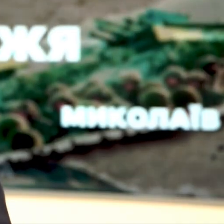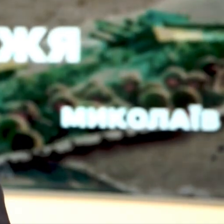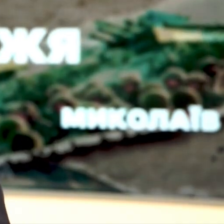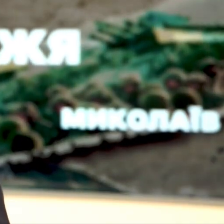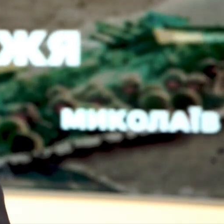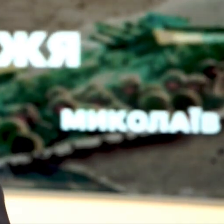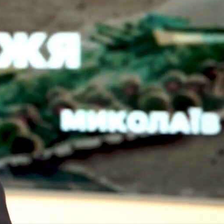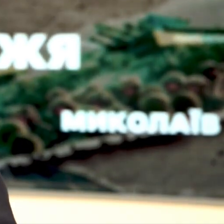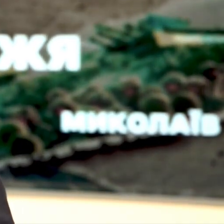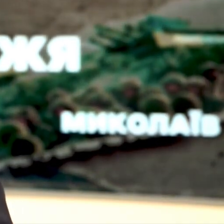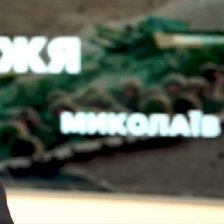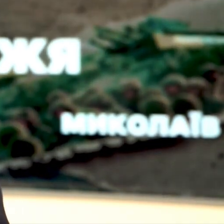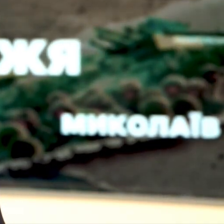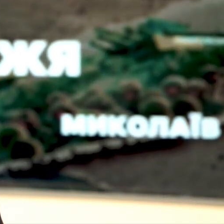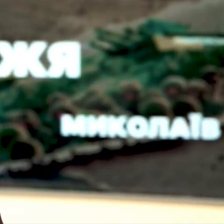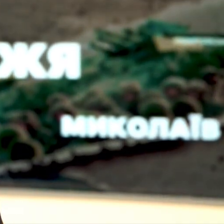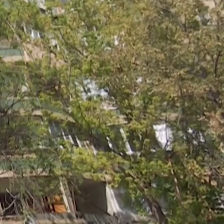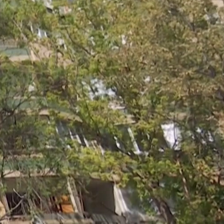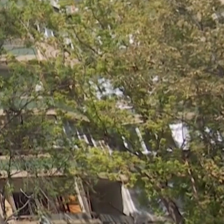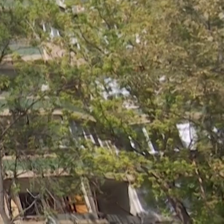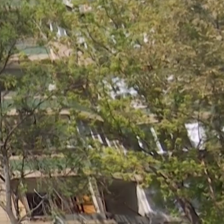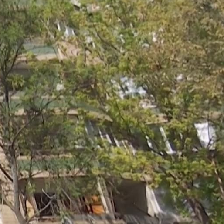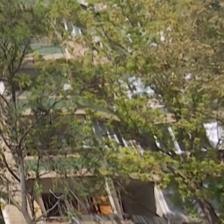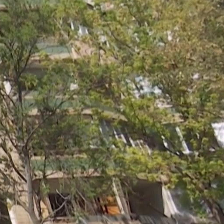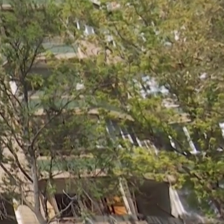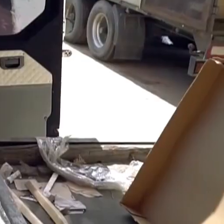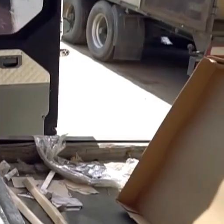Слідкуємо за розвитком держави в умовах повномасштабної війни.